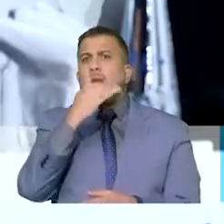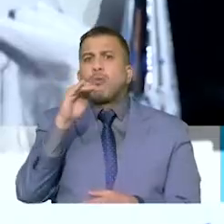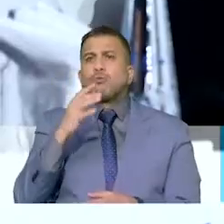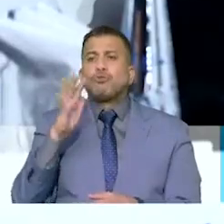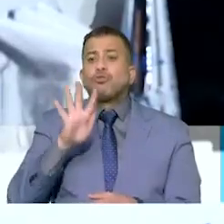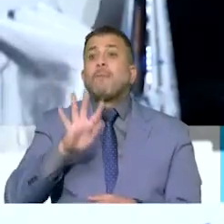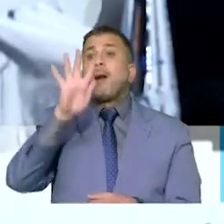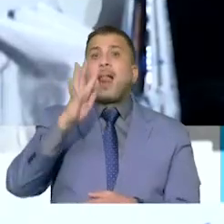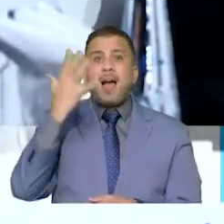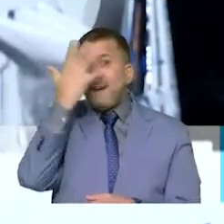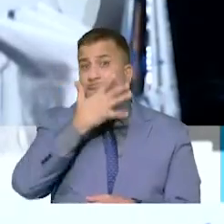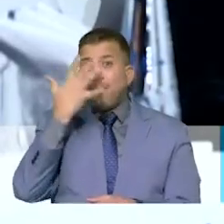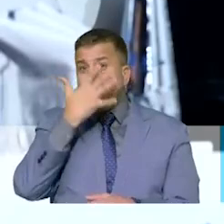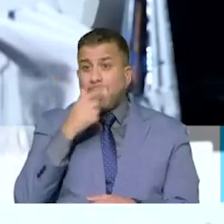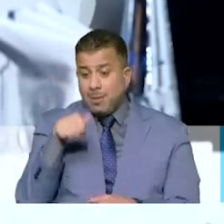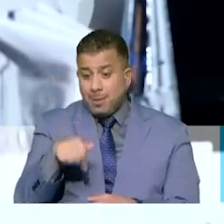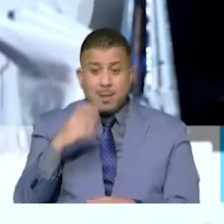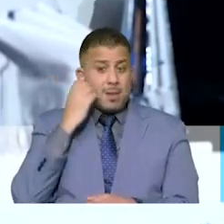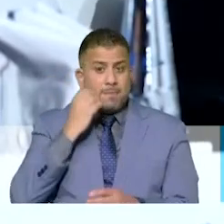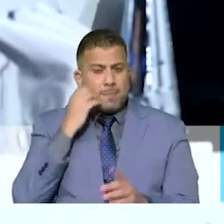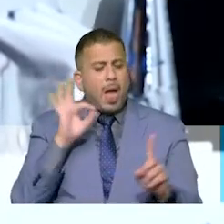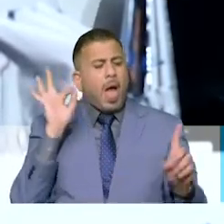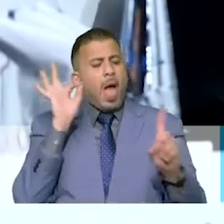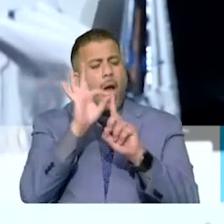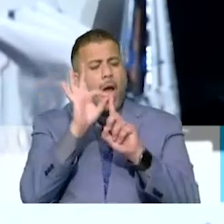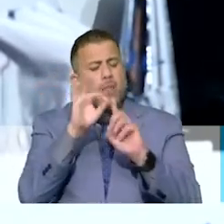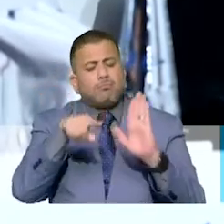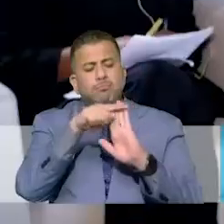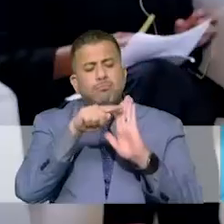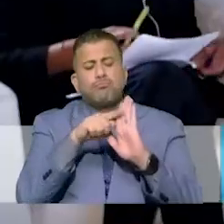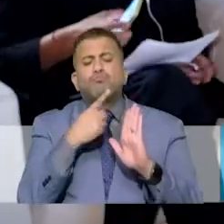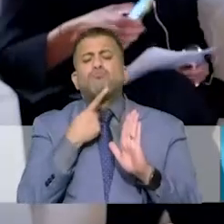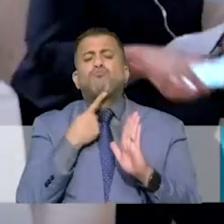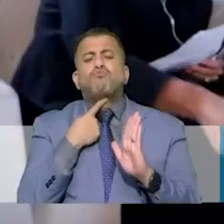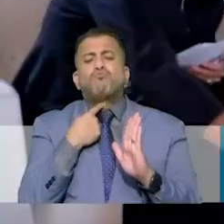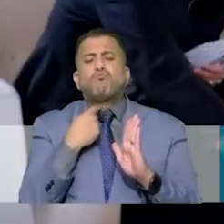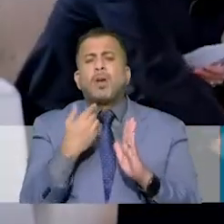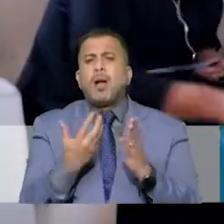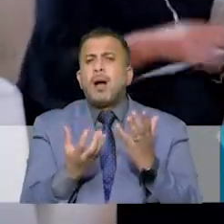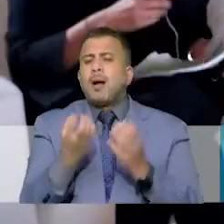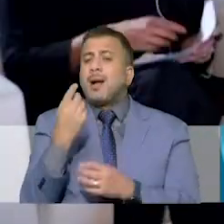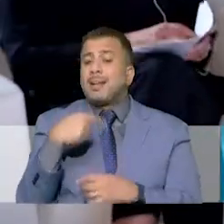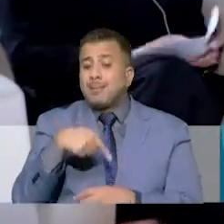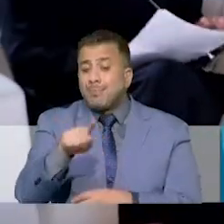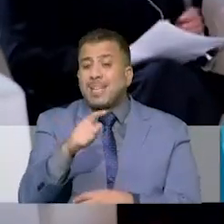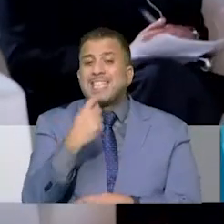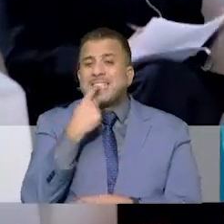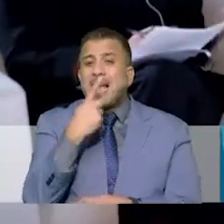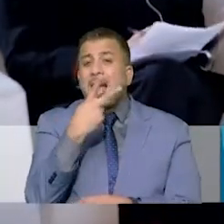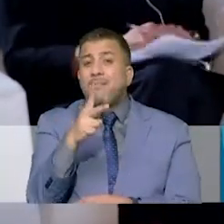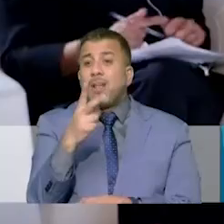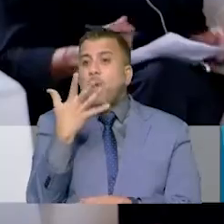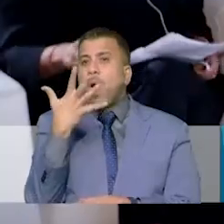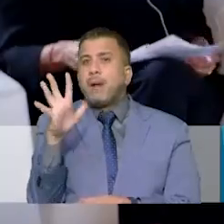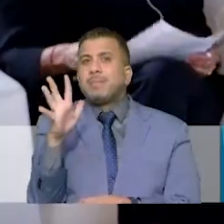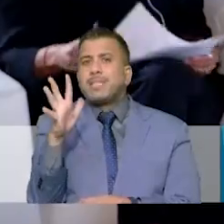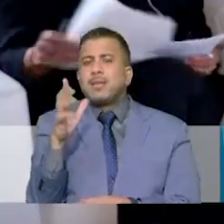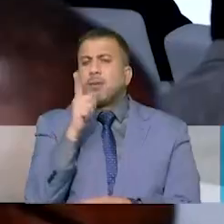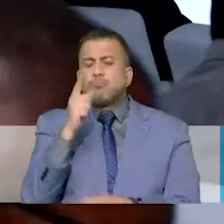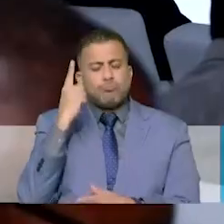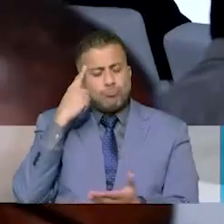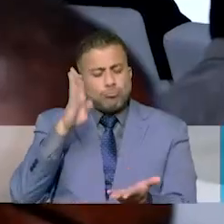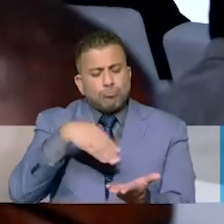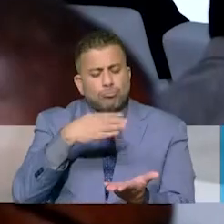افريقيا تضع لنفسها هدف تحقيق الحياد المناخي بحلول عام 2050 من خلال اعتمادها